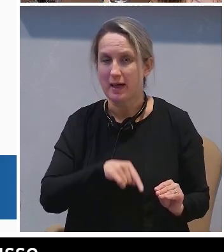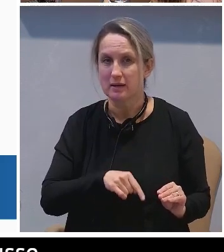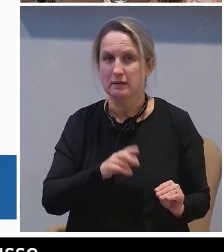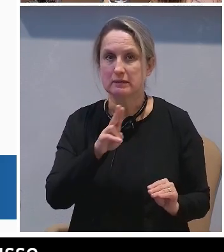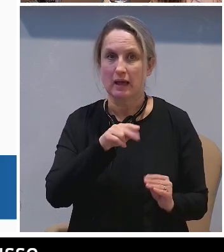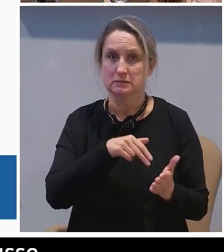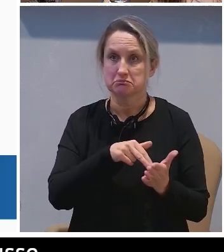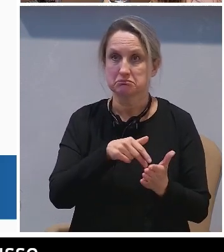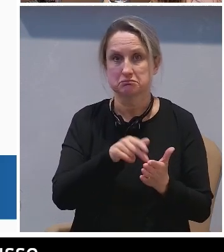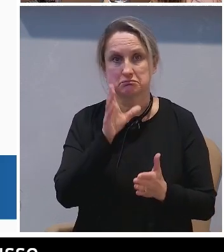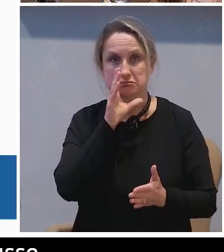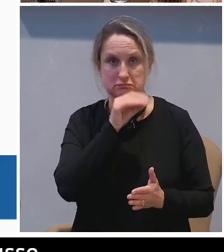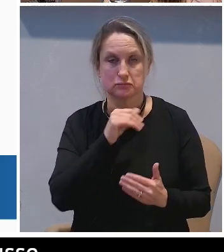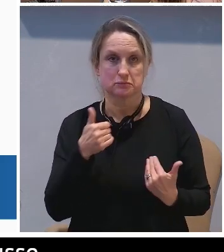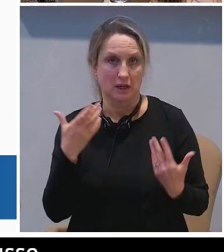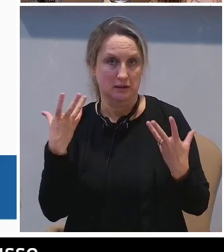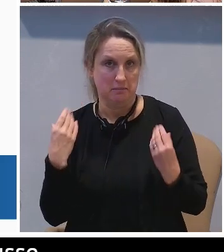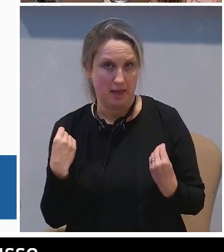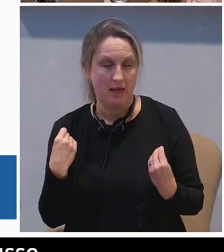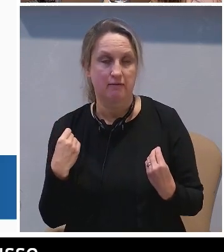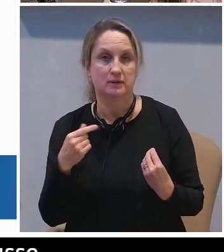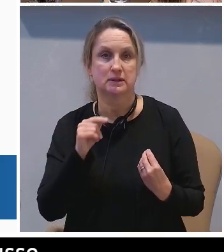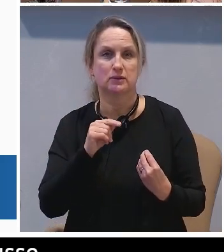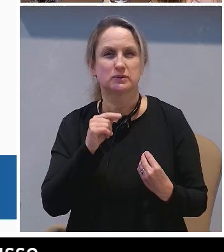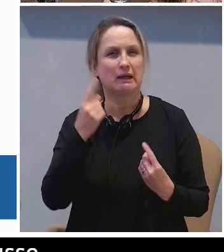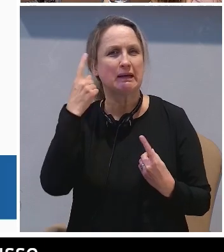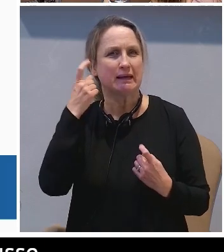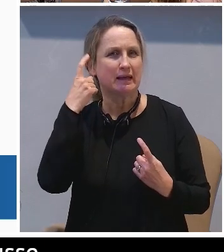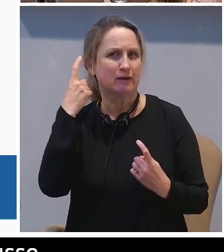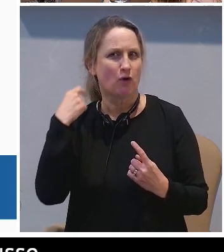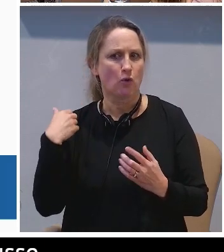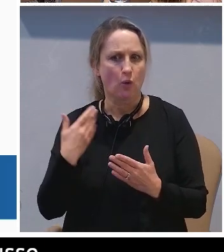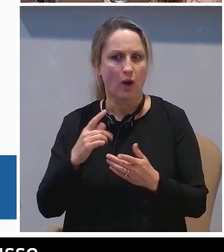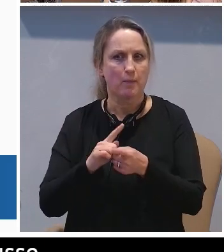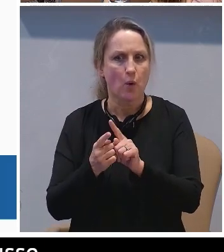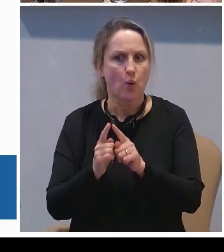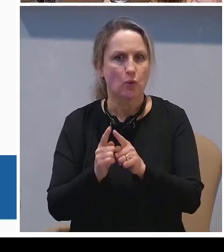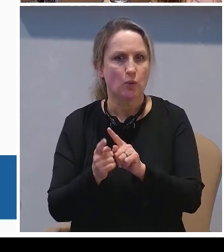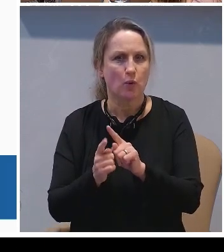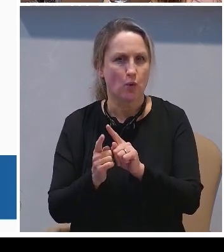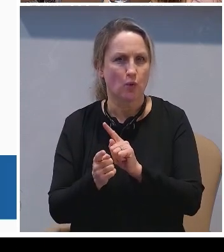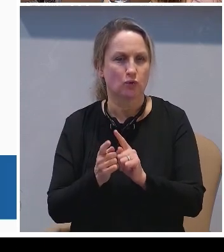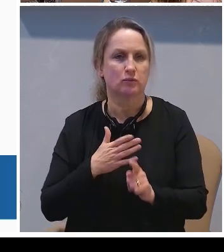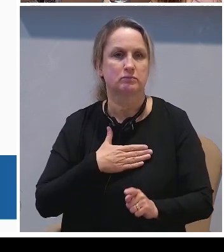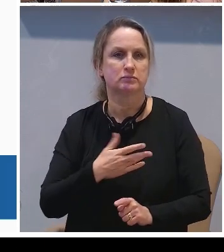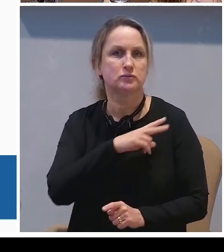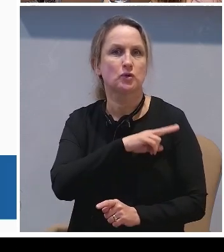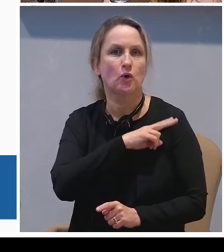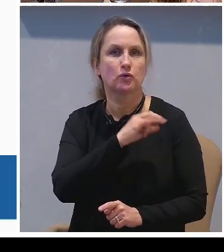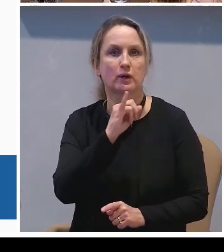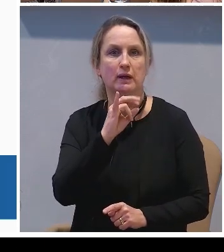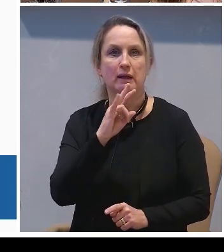ambulatoorsed tänase päeva the seisuga. number Et of see info on ambulatory olnud meile kogu patients aeg is muutuv ja ma väga displayed tänan ka here. doktor Inga Talvikut, kes